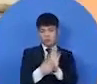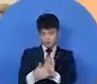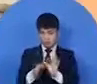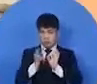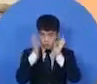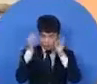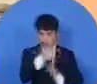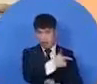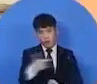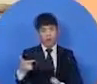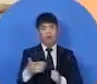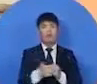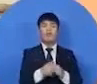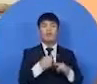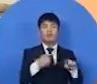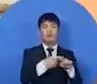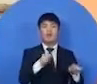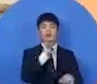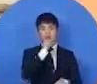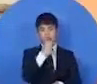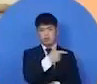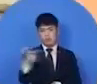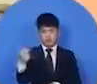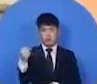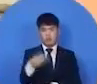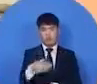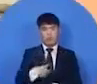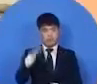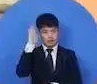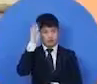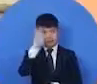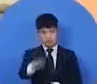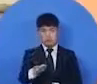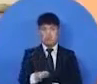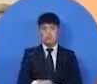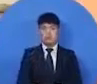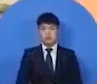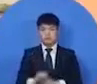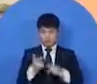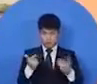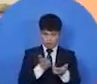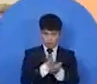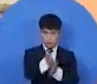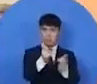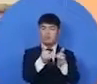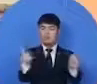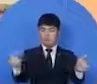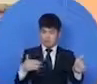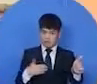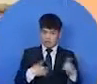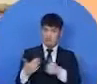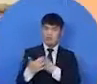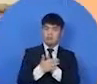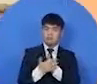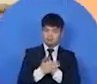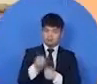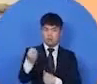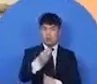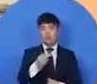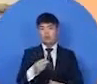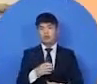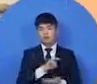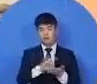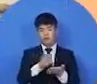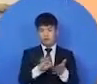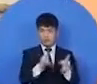앞으로 행적으로 부터 지원금 후에도 전문가 컨설팅을 지원 받게 되는데요 이혜천 안씨는 이용자의 편의